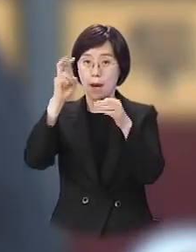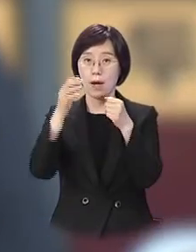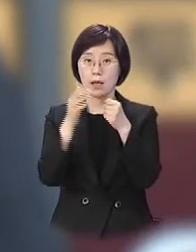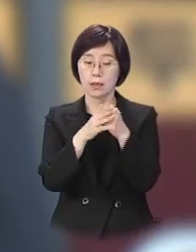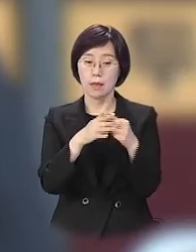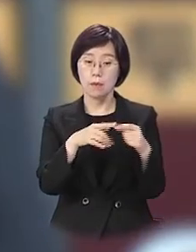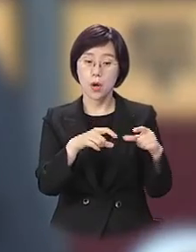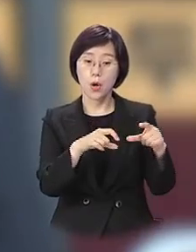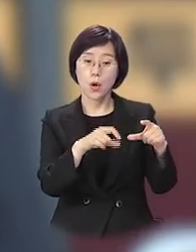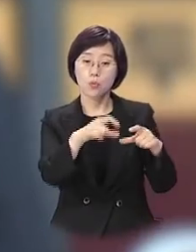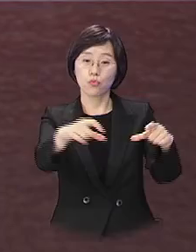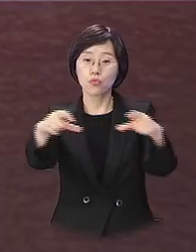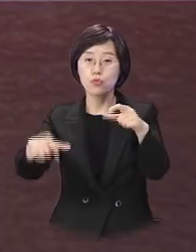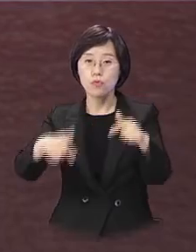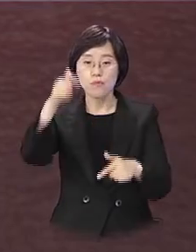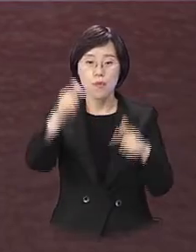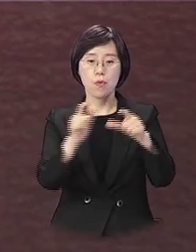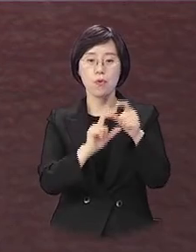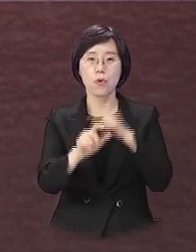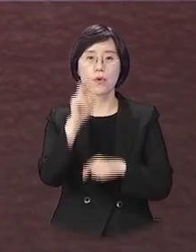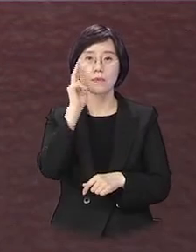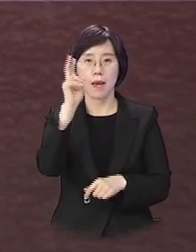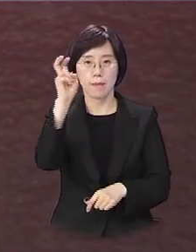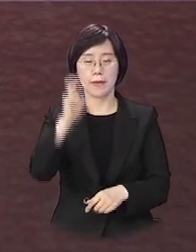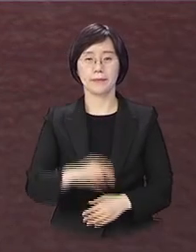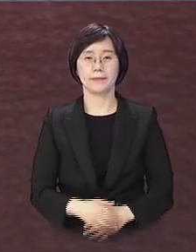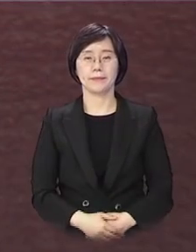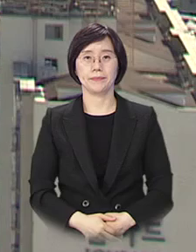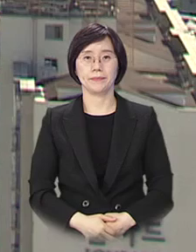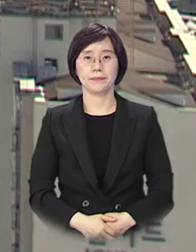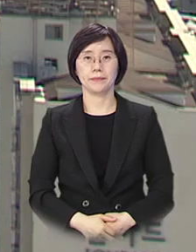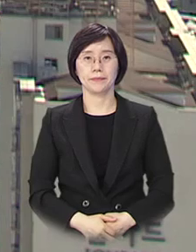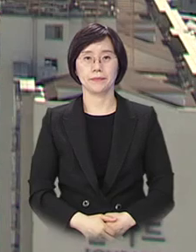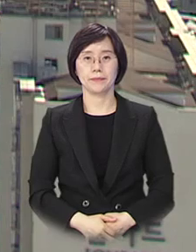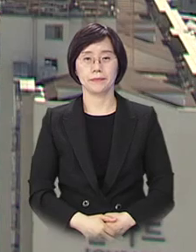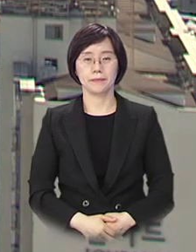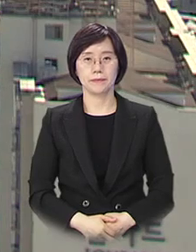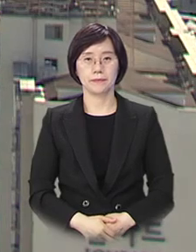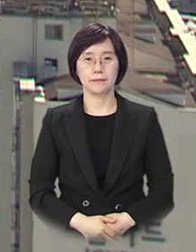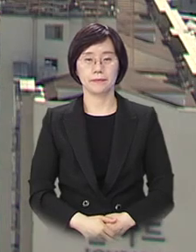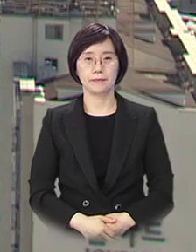구분별 편차는 더욱 심화될 것으로 보입니다. TBC 김용우입니다.